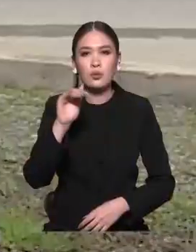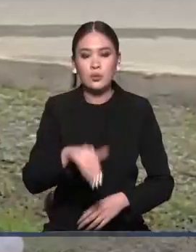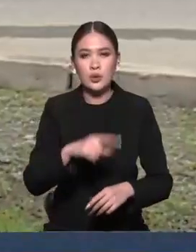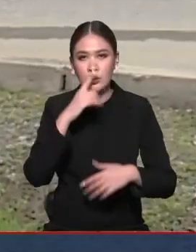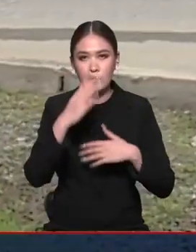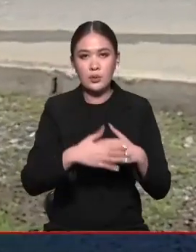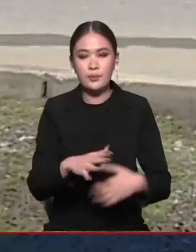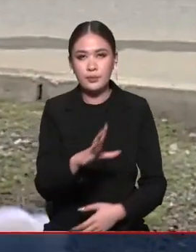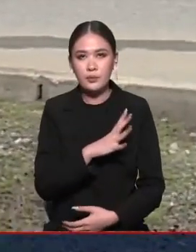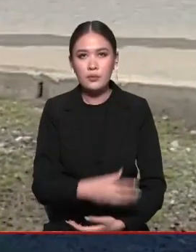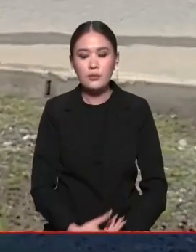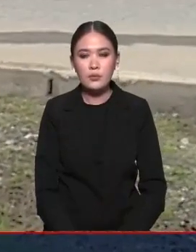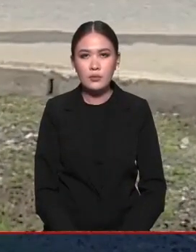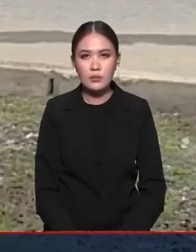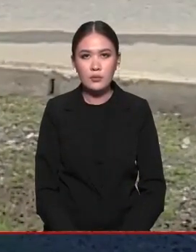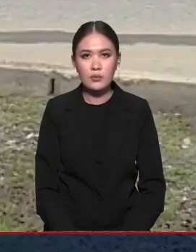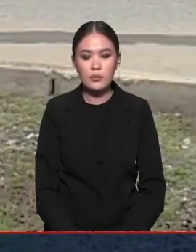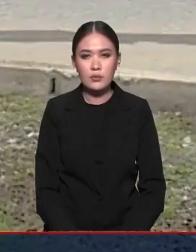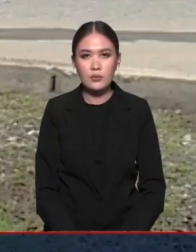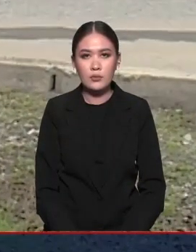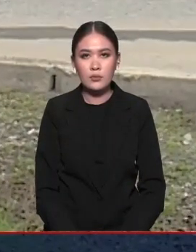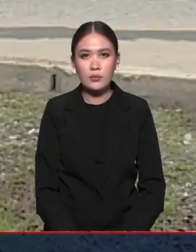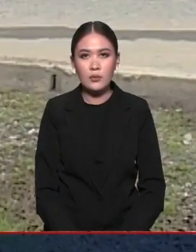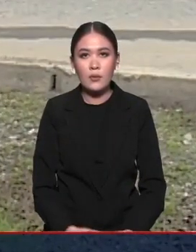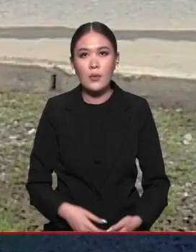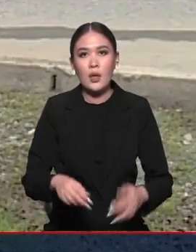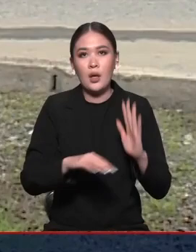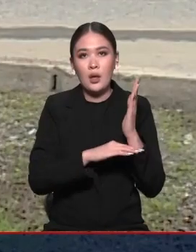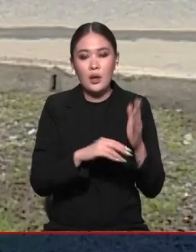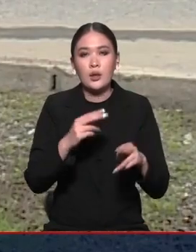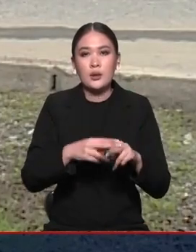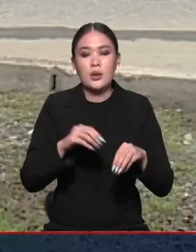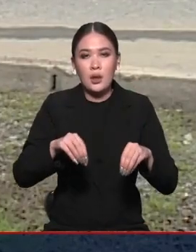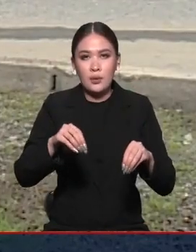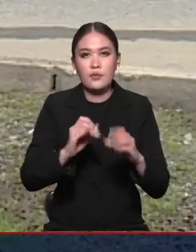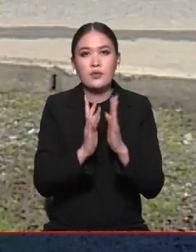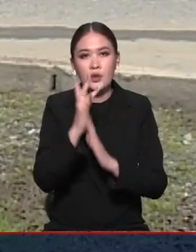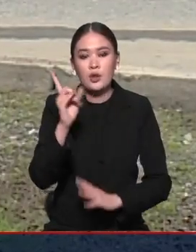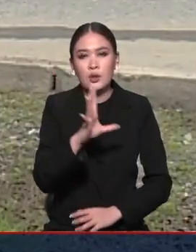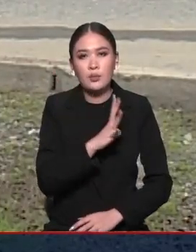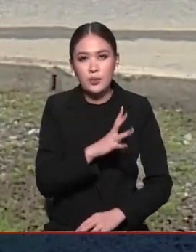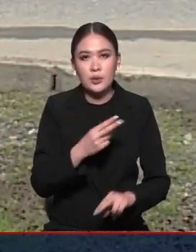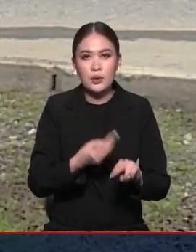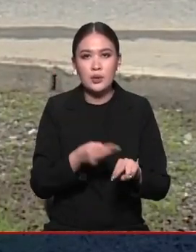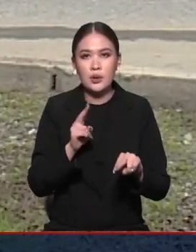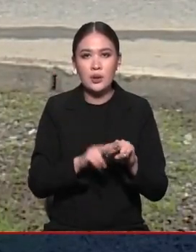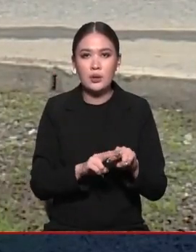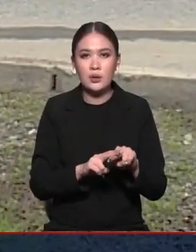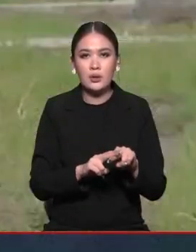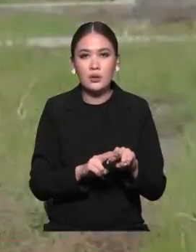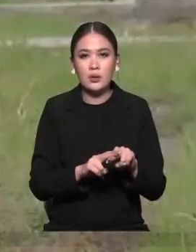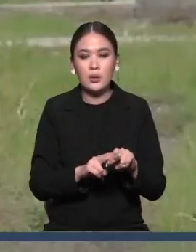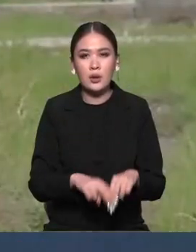егілмек. Бүгін мен көгертіп тал егіп атырмыз. Кейінгі ұрпақтарымыз осын саясында демалсын, осын саясында ойнасын